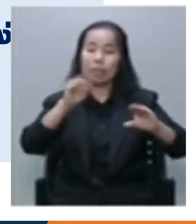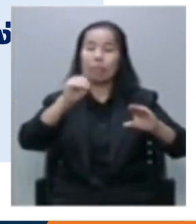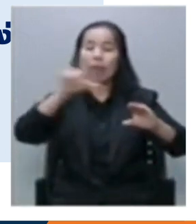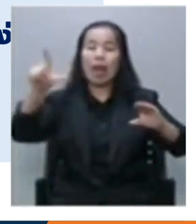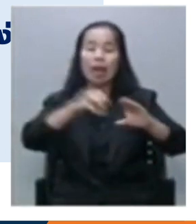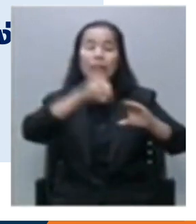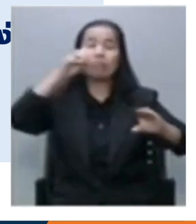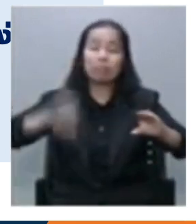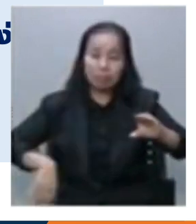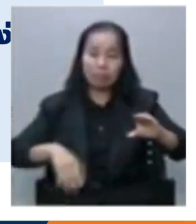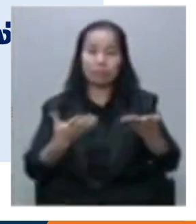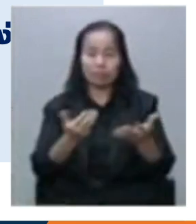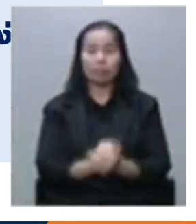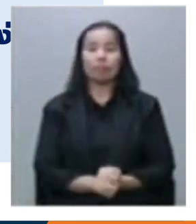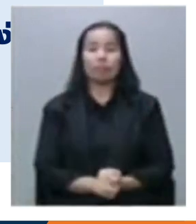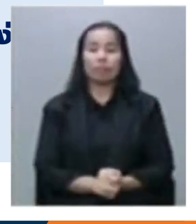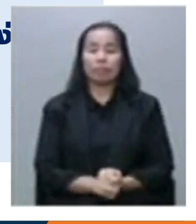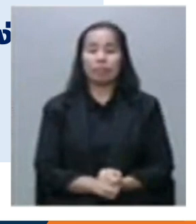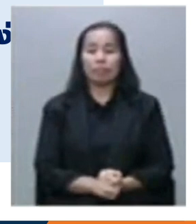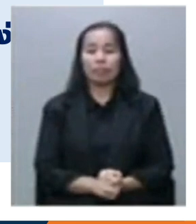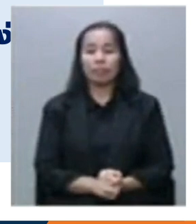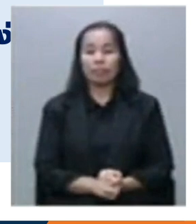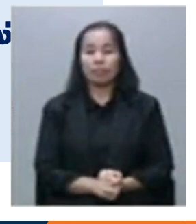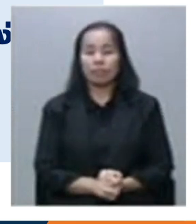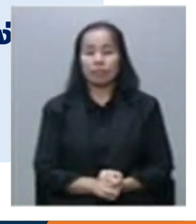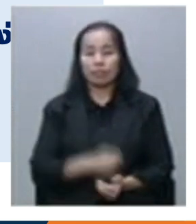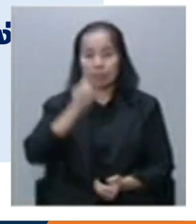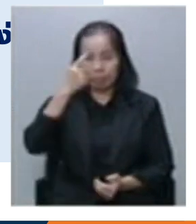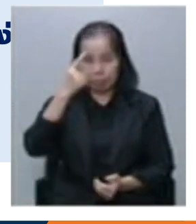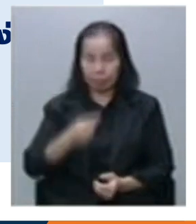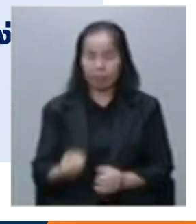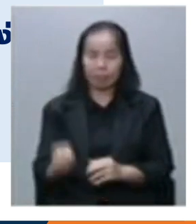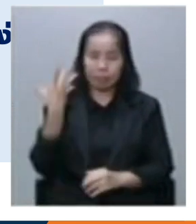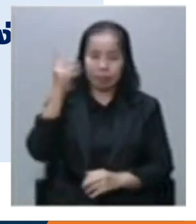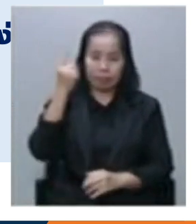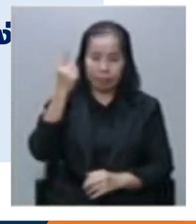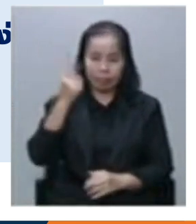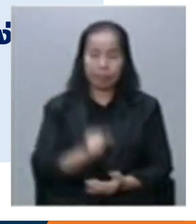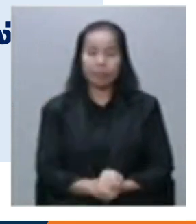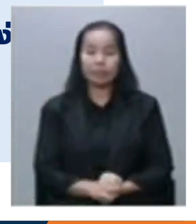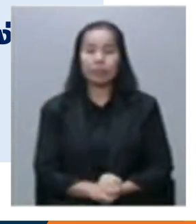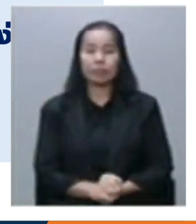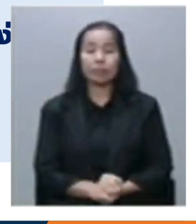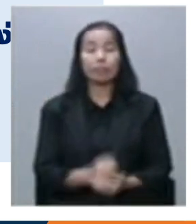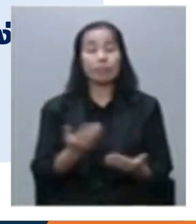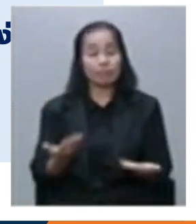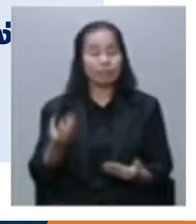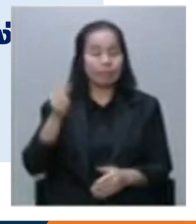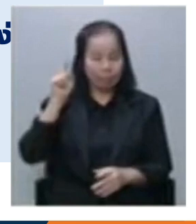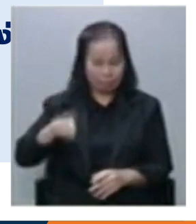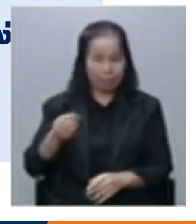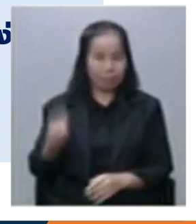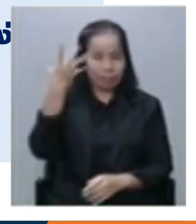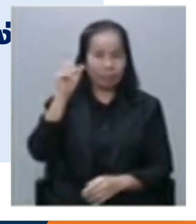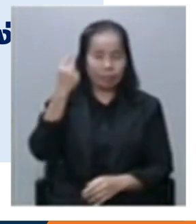ทหรือ 2.96% เท่านั้นคลิกอีกทีนึงนะครับว่านี่ครับเท่านี้เองเหรอคลิกอีกทีนึงครับ